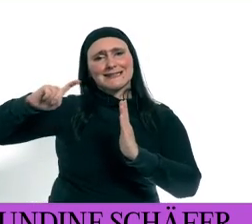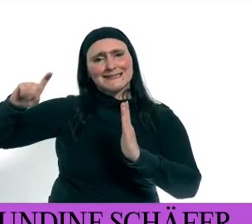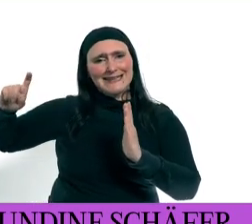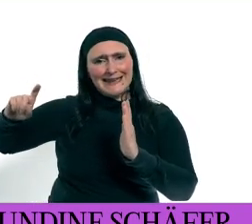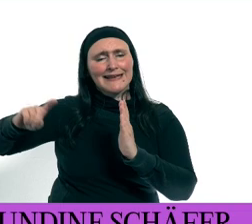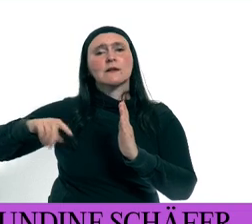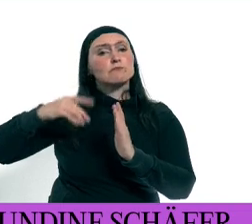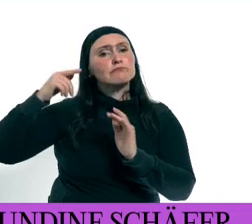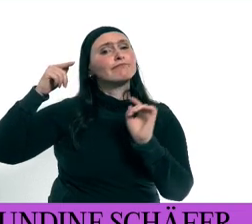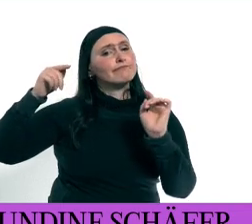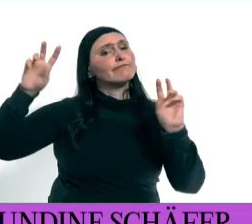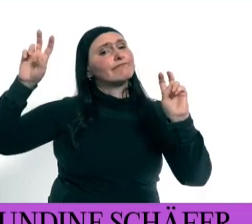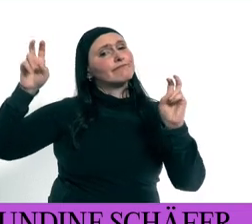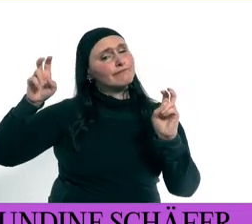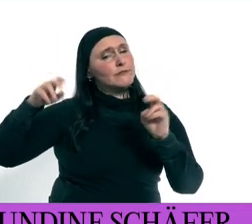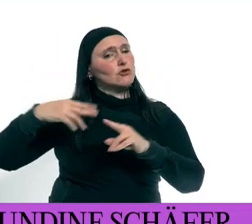an dem wir ja auch arbeiten.